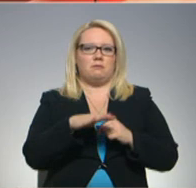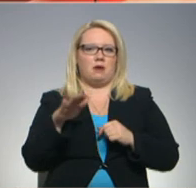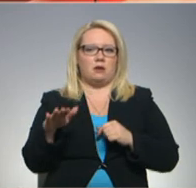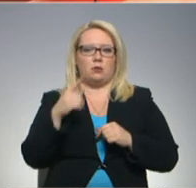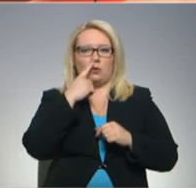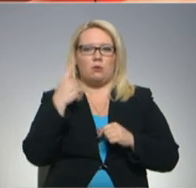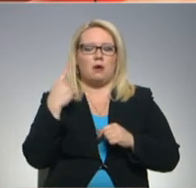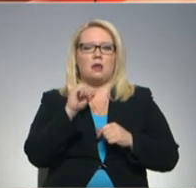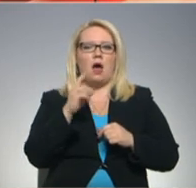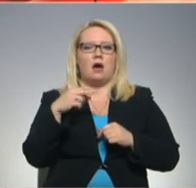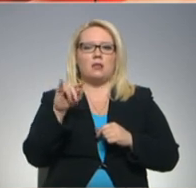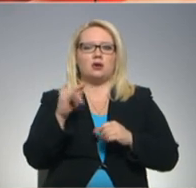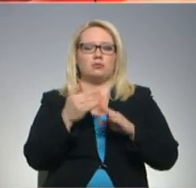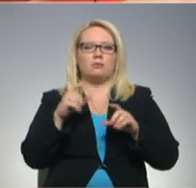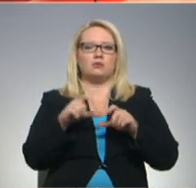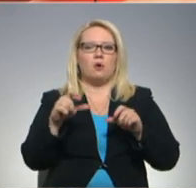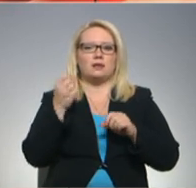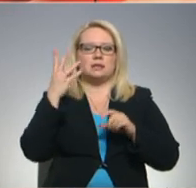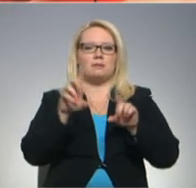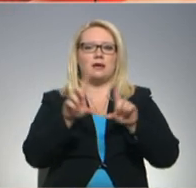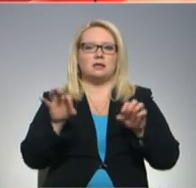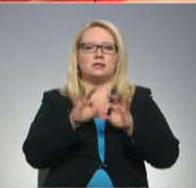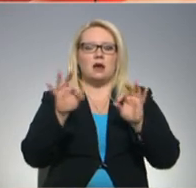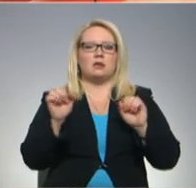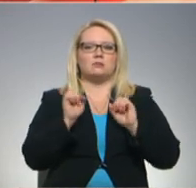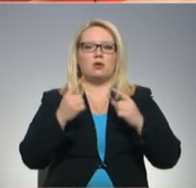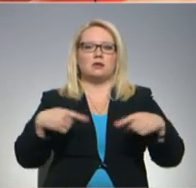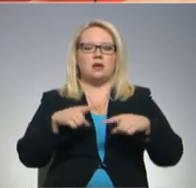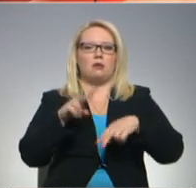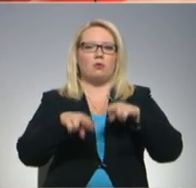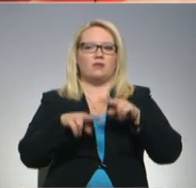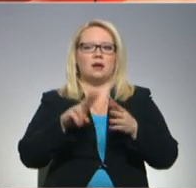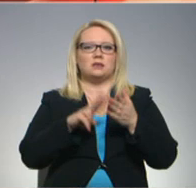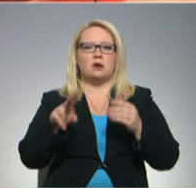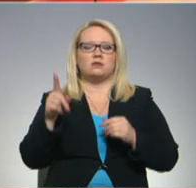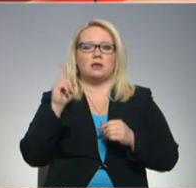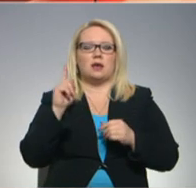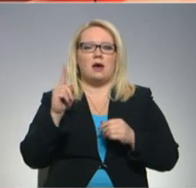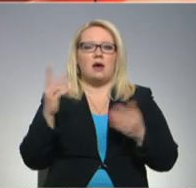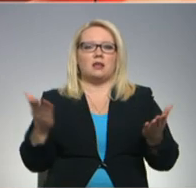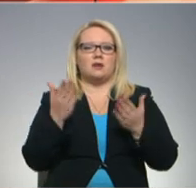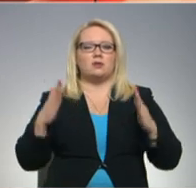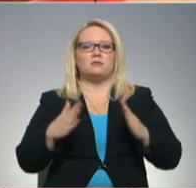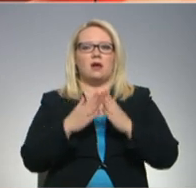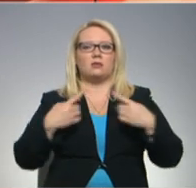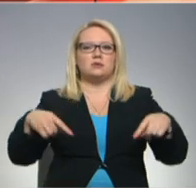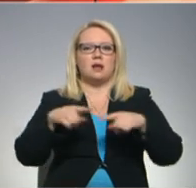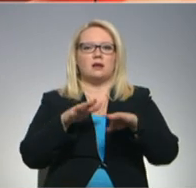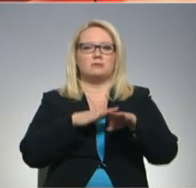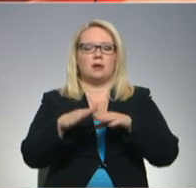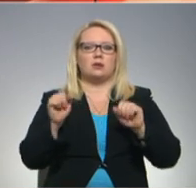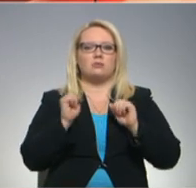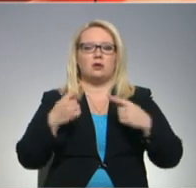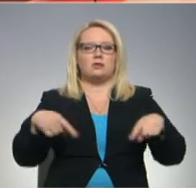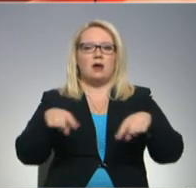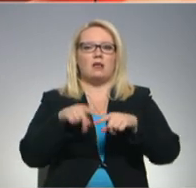700 bērnu. Nu pat Ādažu pirmskolas izglītības iestādē sākt sporta zāles būvniecību, kas ļaus nevien atslogot svētku zāli, kas pilda arī sporta